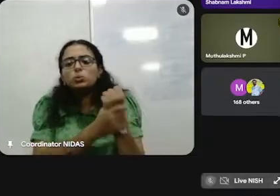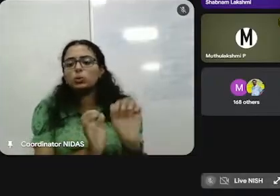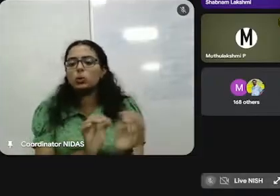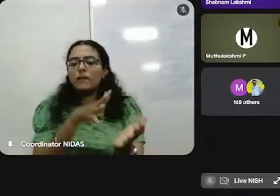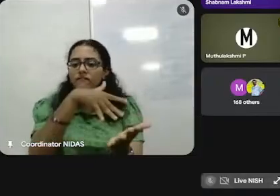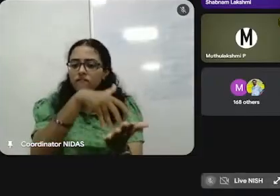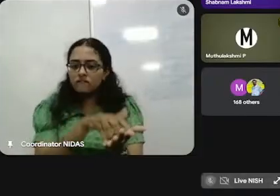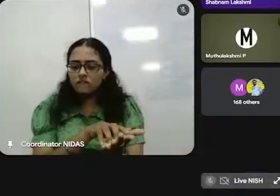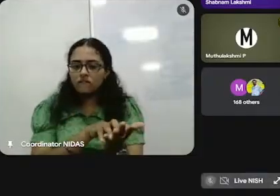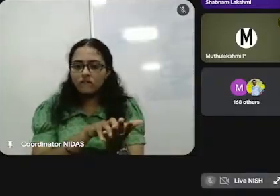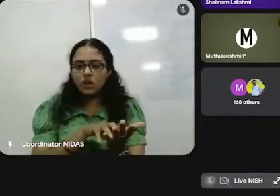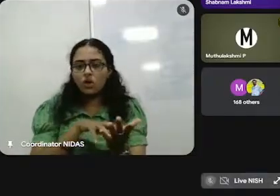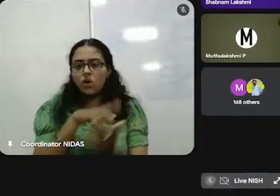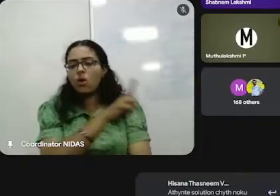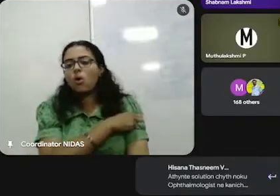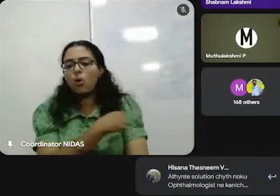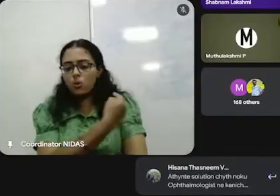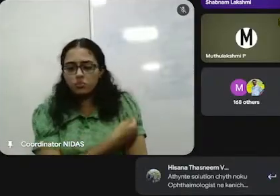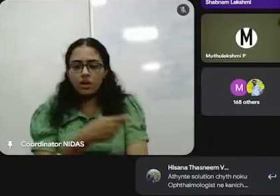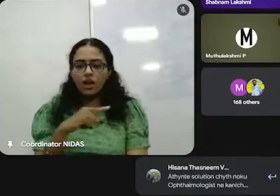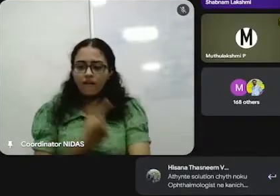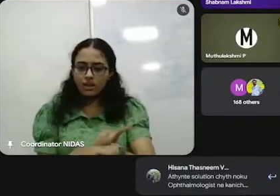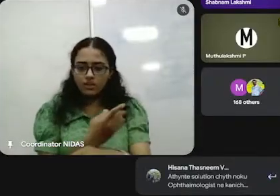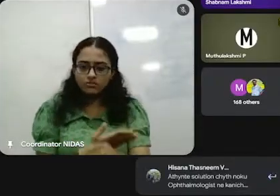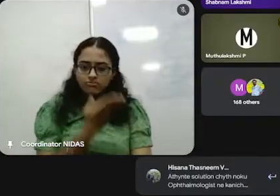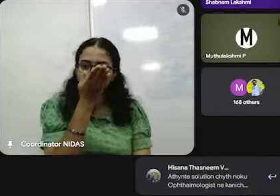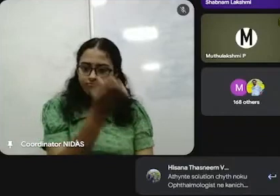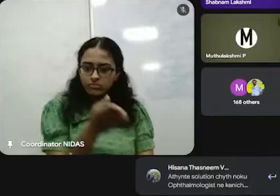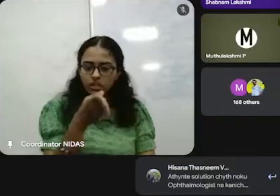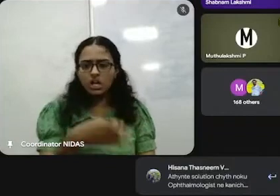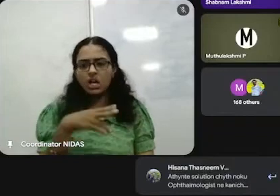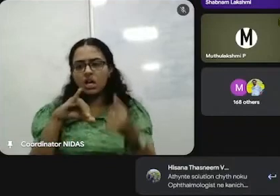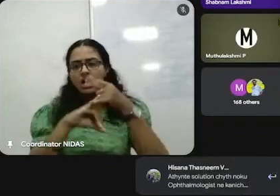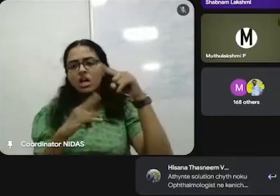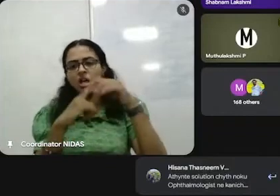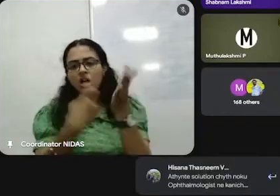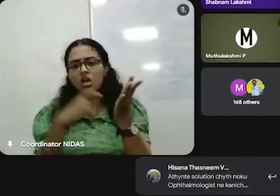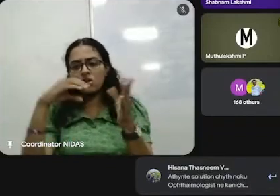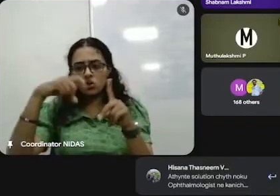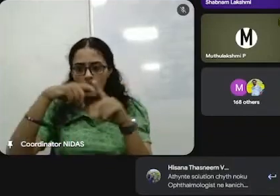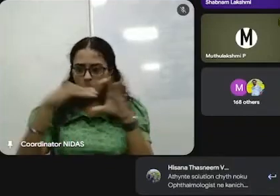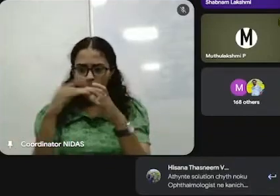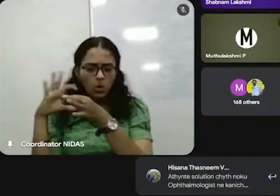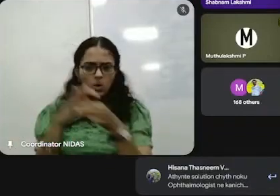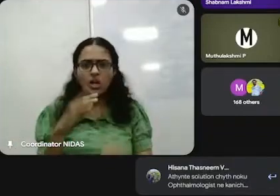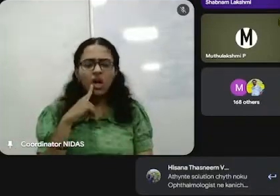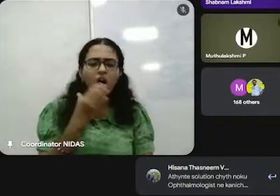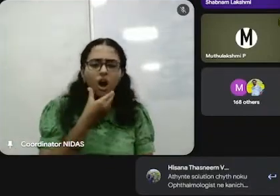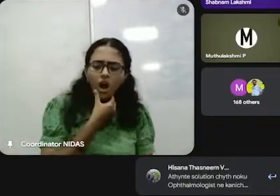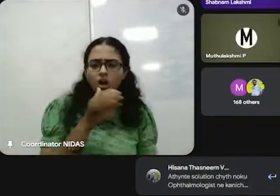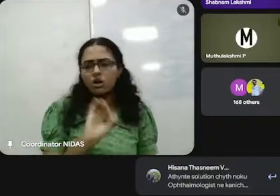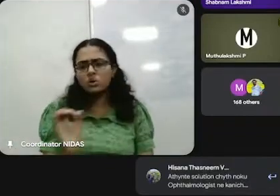തന്നെ ആശുപത്രിയിൽ ഒരു 1 hour ആശുപത്രിയിൽ കൊണ്ടുപോയി. പക്ഷെ ആ ഒരു സമയത്ത് നമുക്ക് സ്ട്രോക്കിൻ്റെതായ കണ്ടീഷൻസ് ഒന്നും ഇല്ലായിരുന്നു. ചുണ്ടിങ്ങനെ കോടിപ്പോവോ അങ്ങനെ